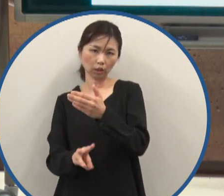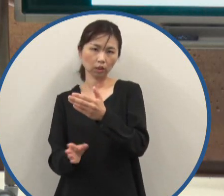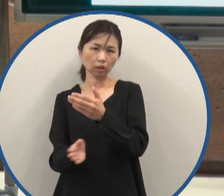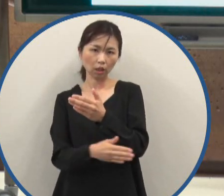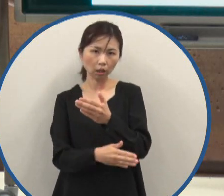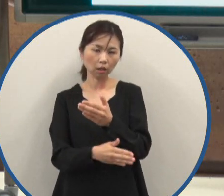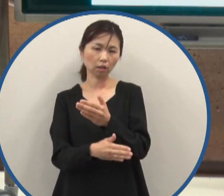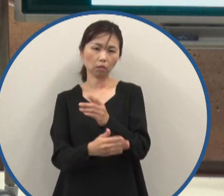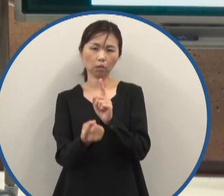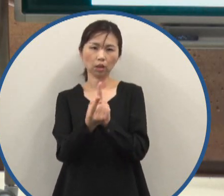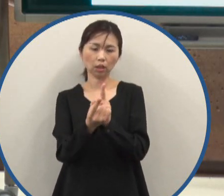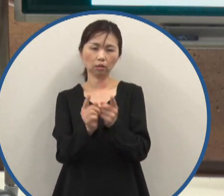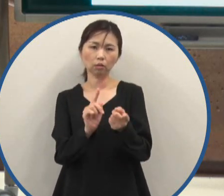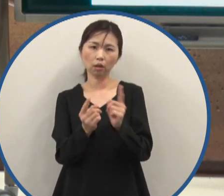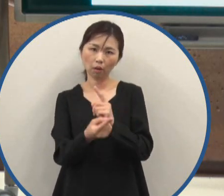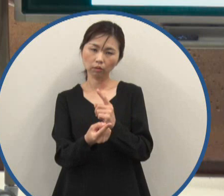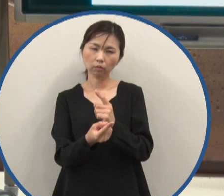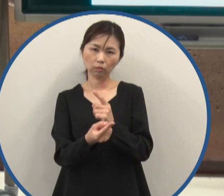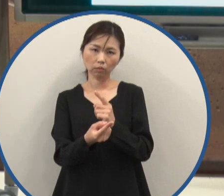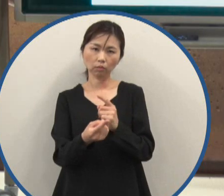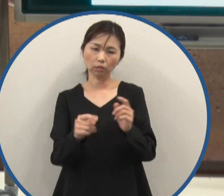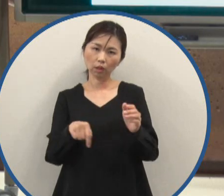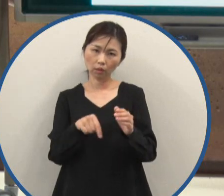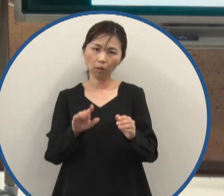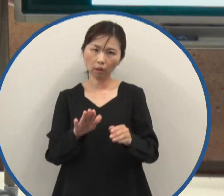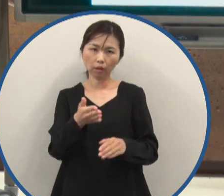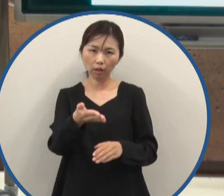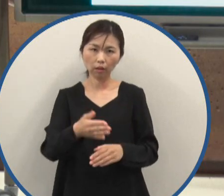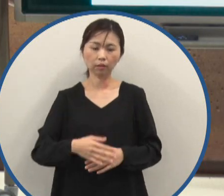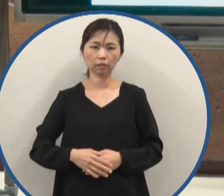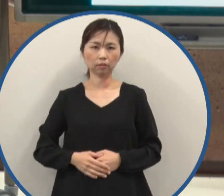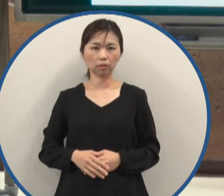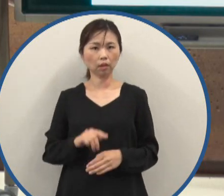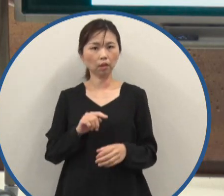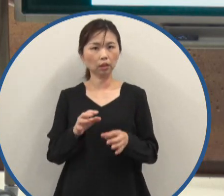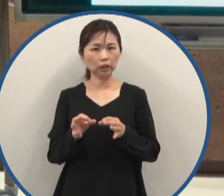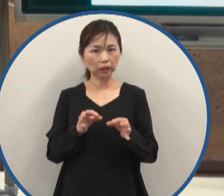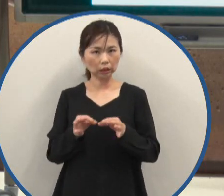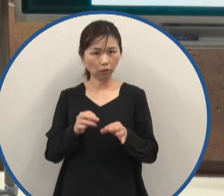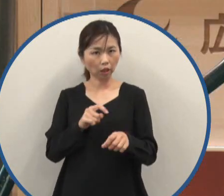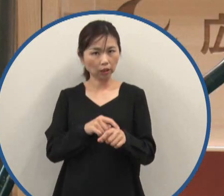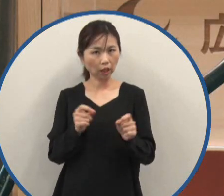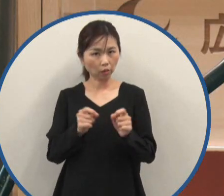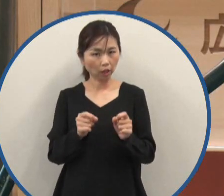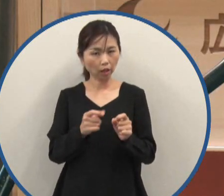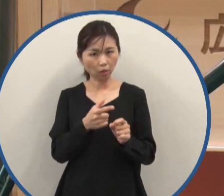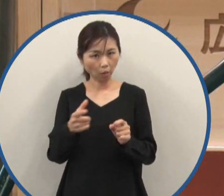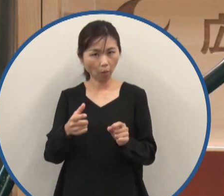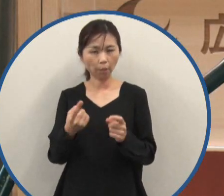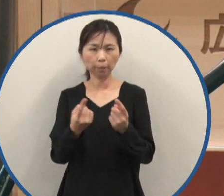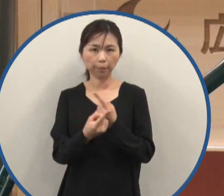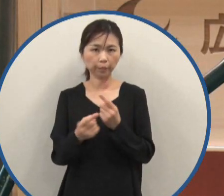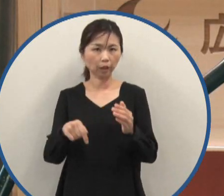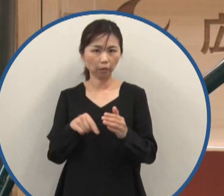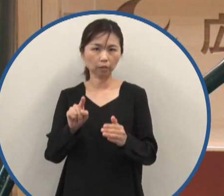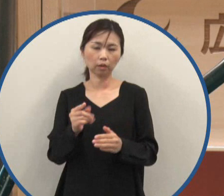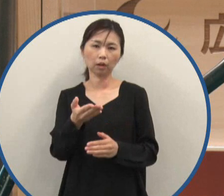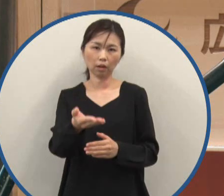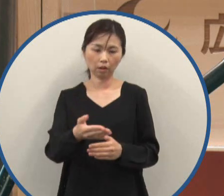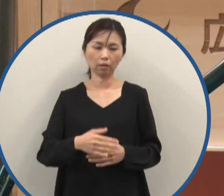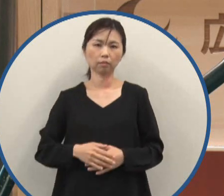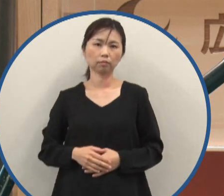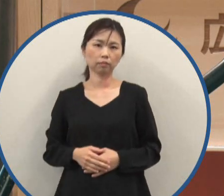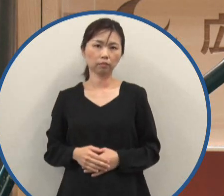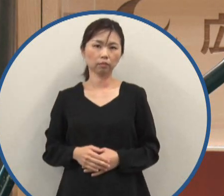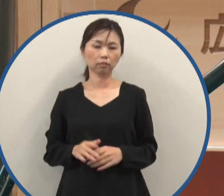例えば飲食店の、時短要請、休業要請等が取られていると思うんですが、その辺はいかがでしょうか。 ですね、まん延防止